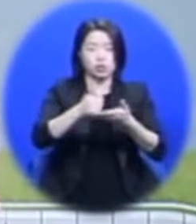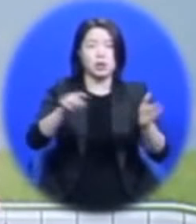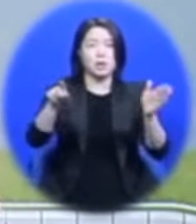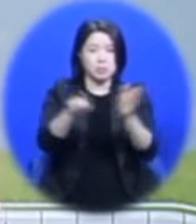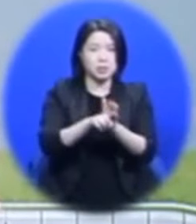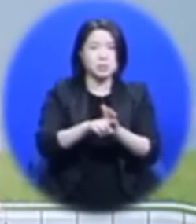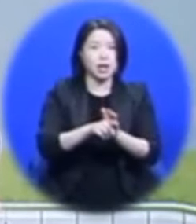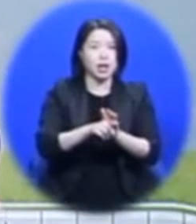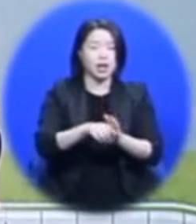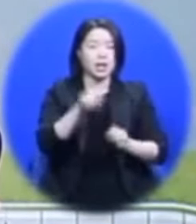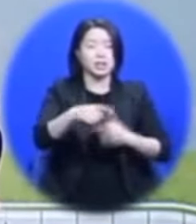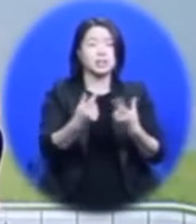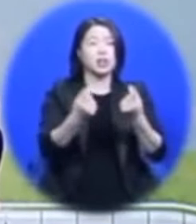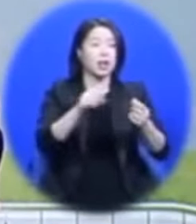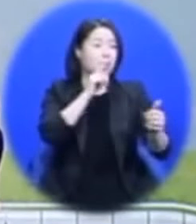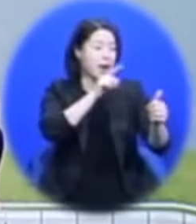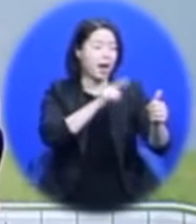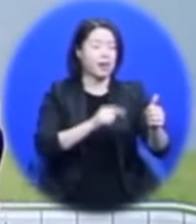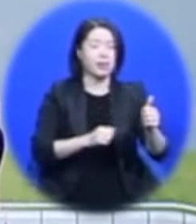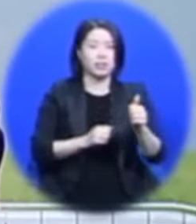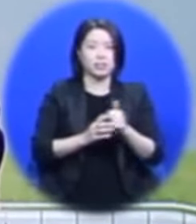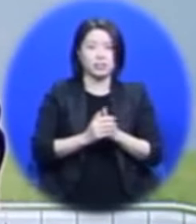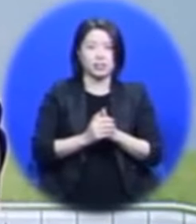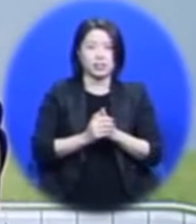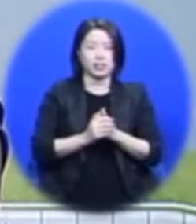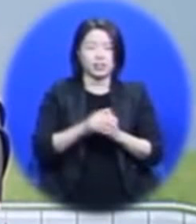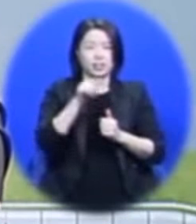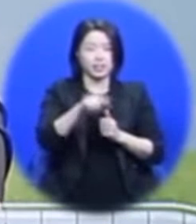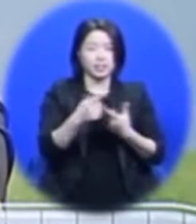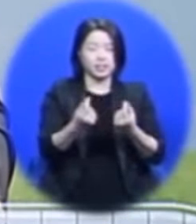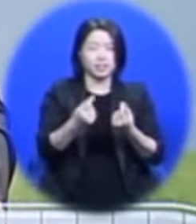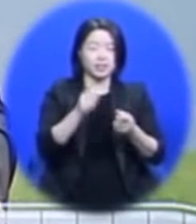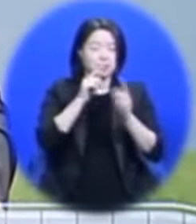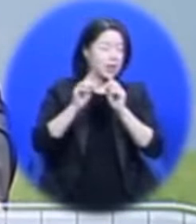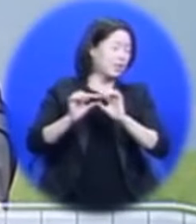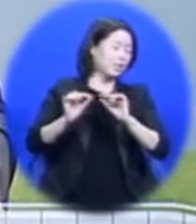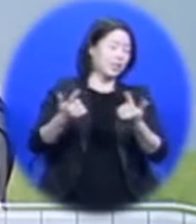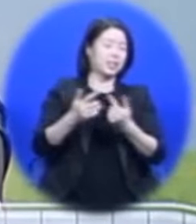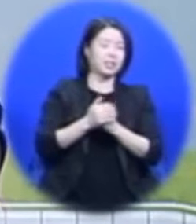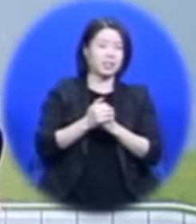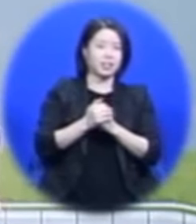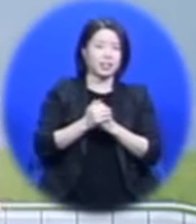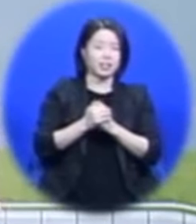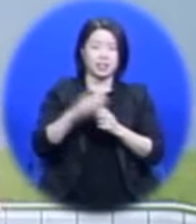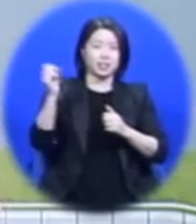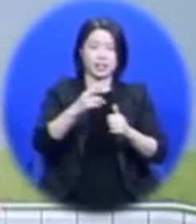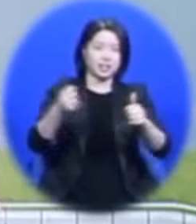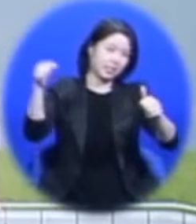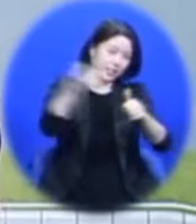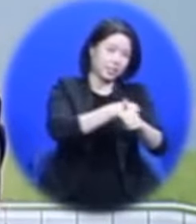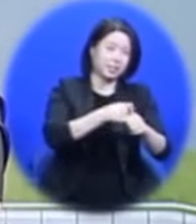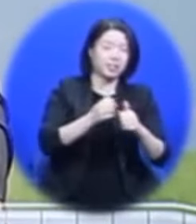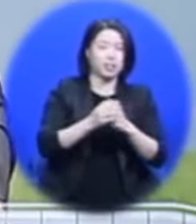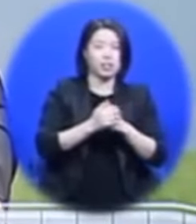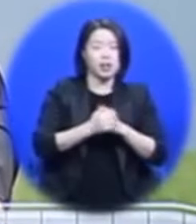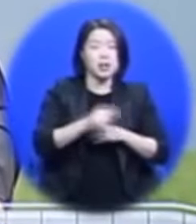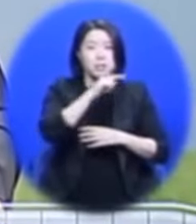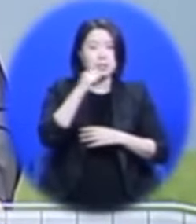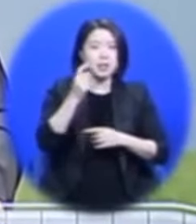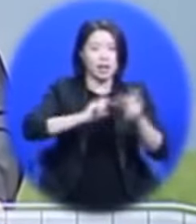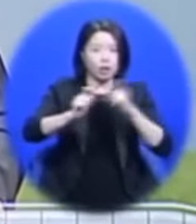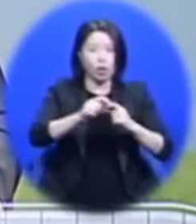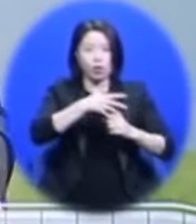믿습니다. 그렇게 말해! 그는 말하려 들지 않았다. 다시 때렸다. 피가 더